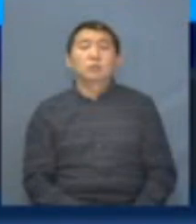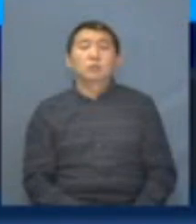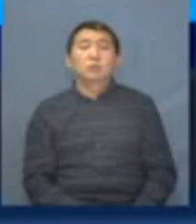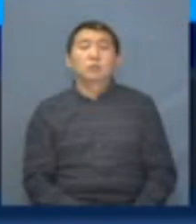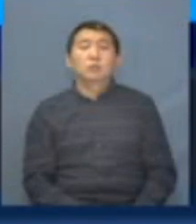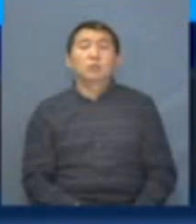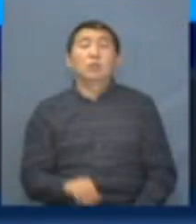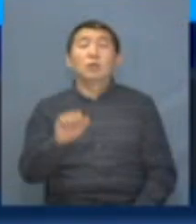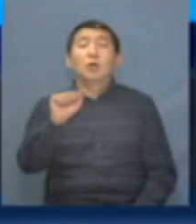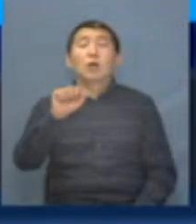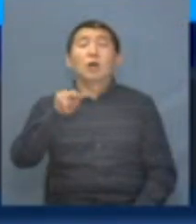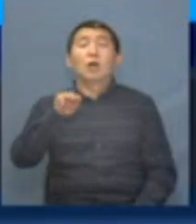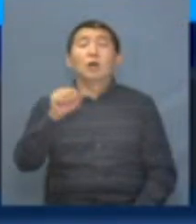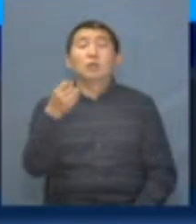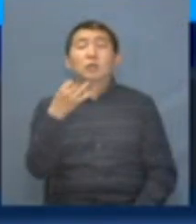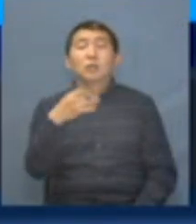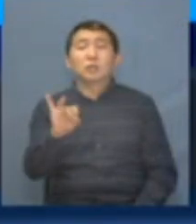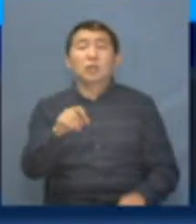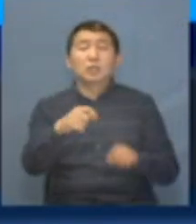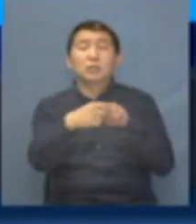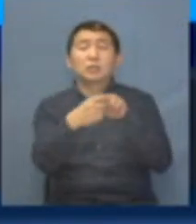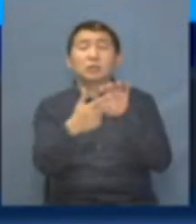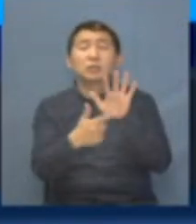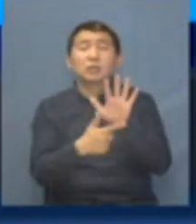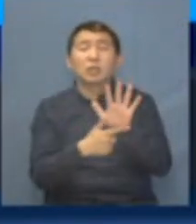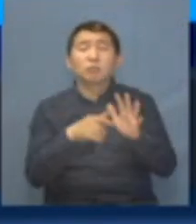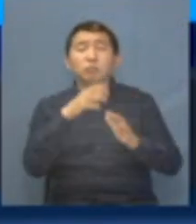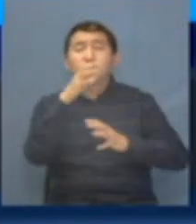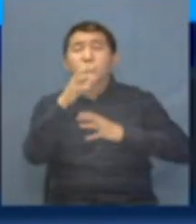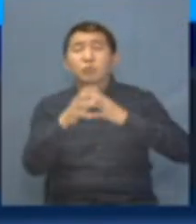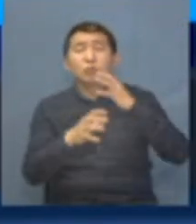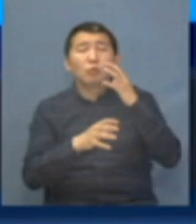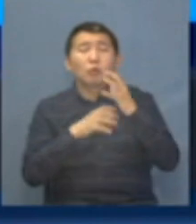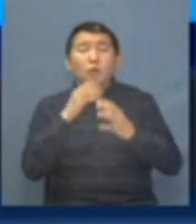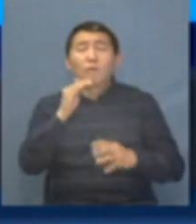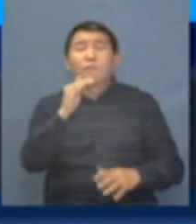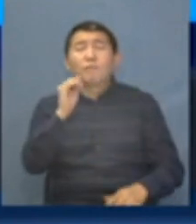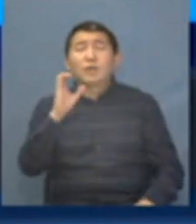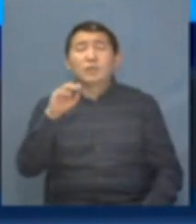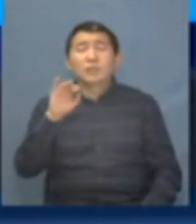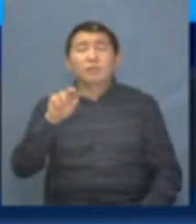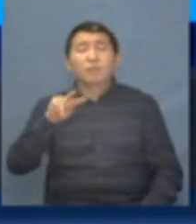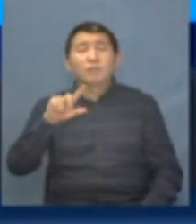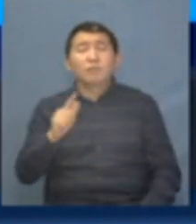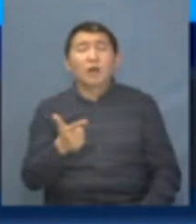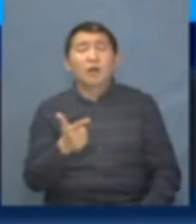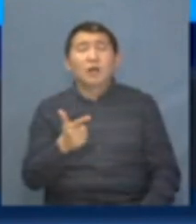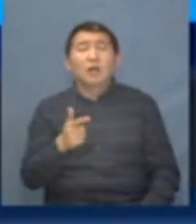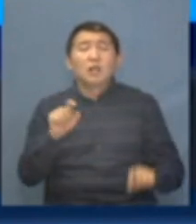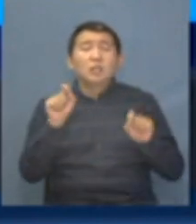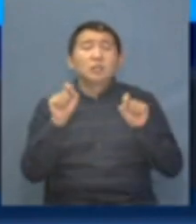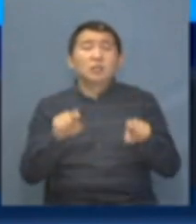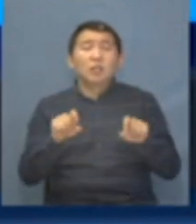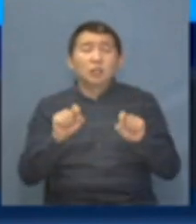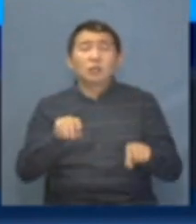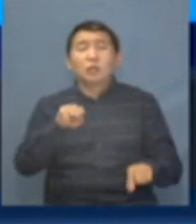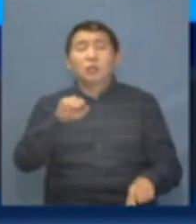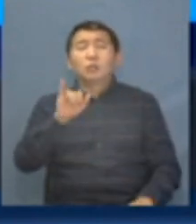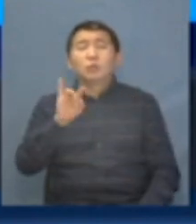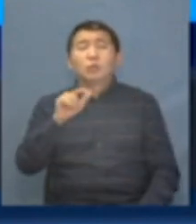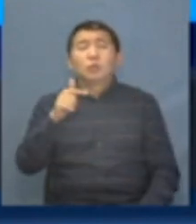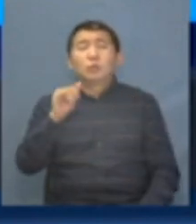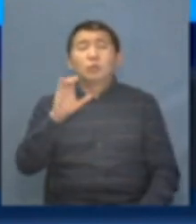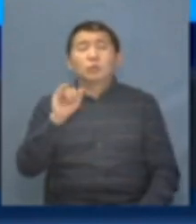В районе Алтай прошел 17-й международный фестиваль «Золотой Тургусун». Этот фестиваль был основан поэтом, писателем, почетным